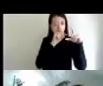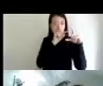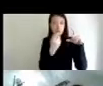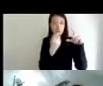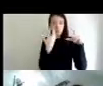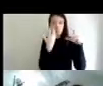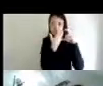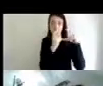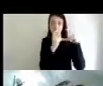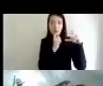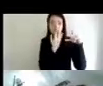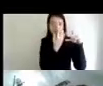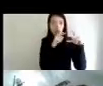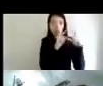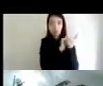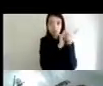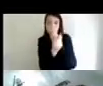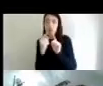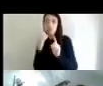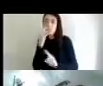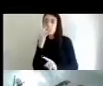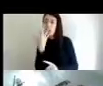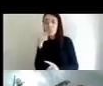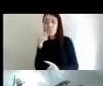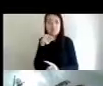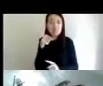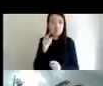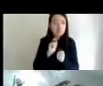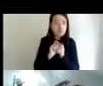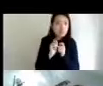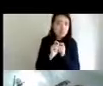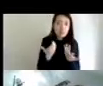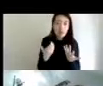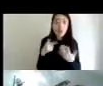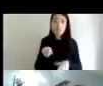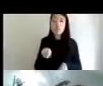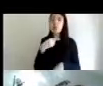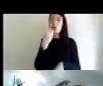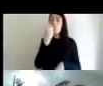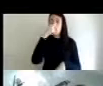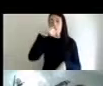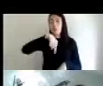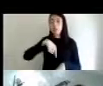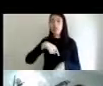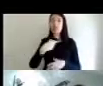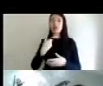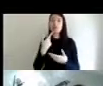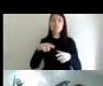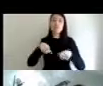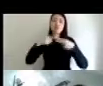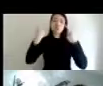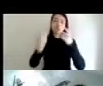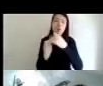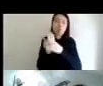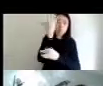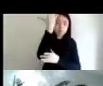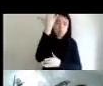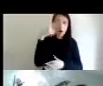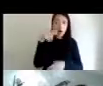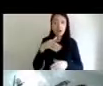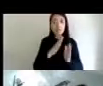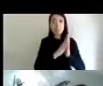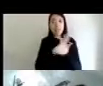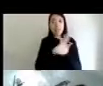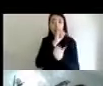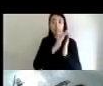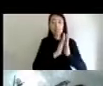一棵樹，例如在我們香港這個地方，你知道 有四季的嘛，有春夏秋